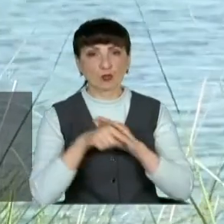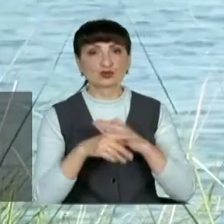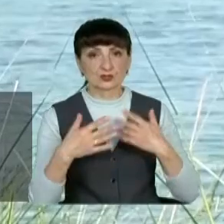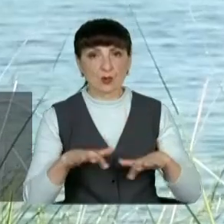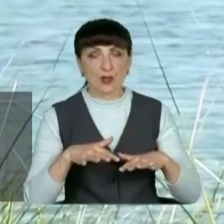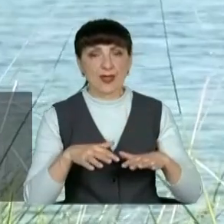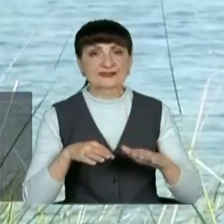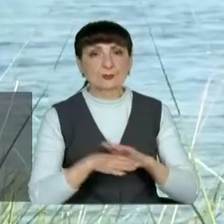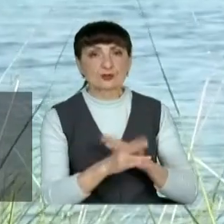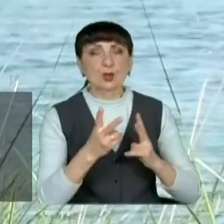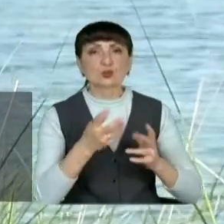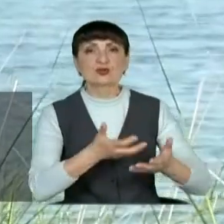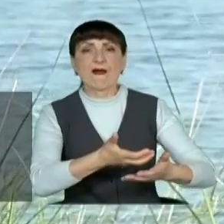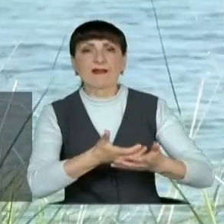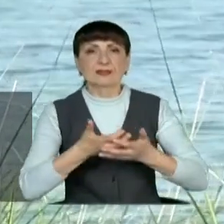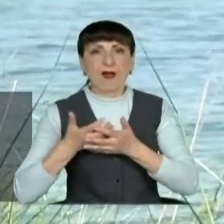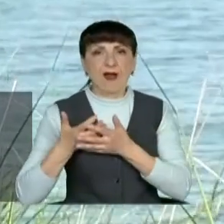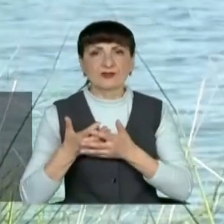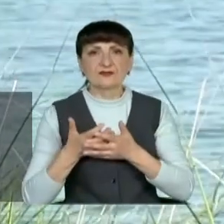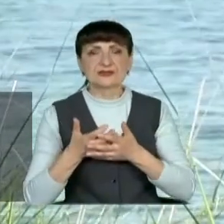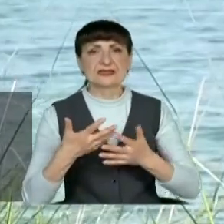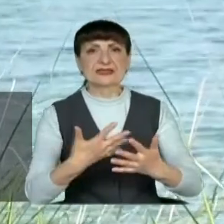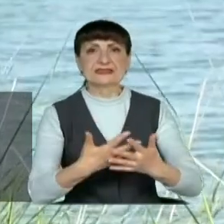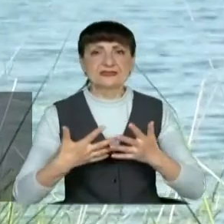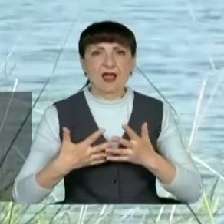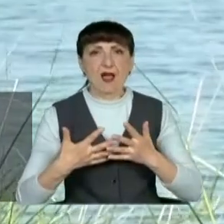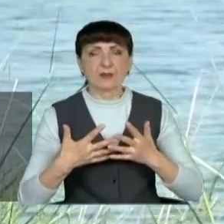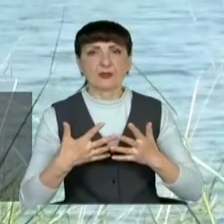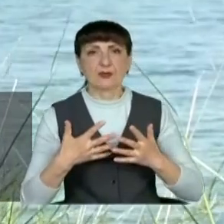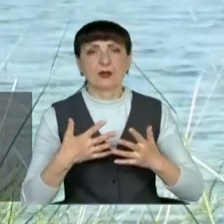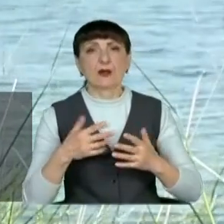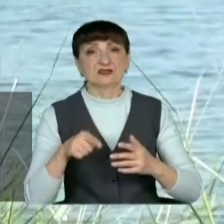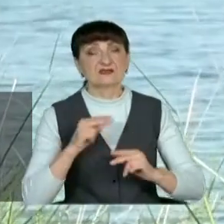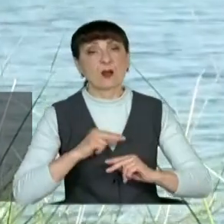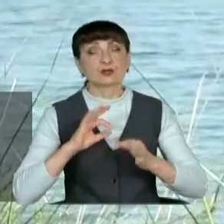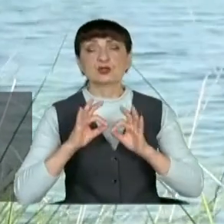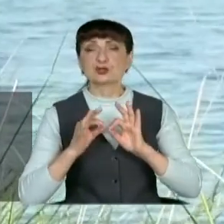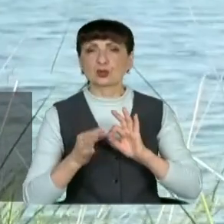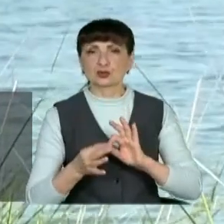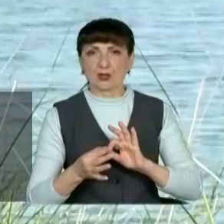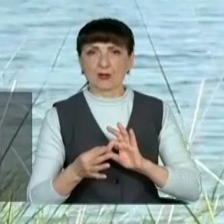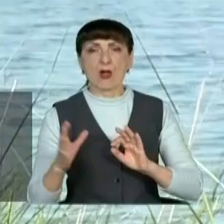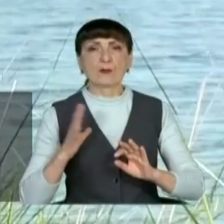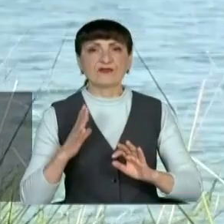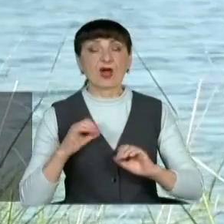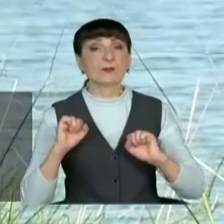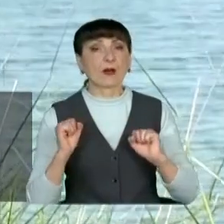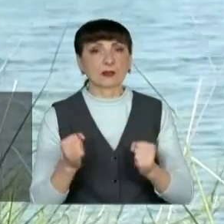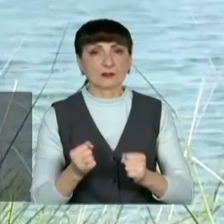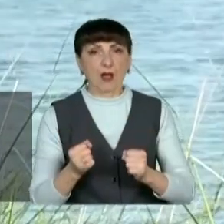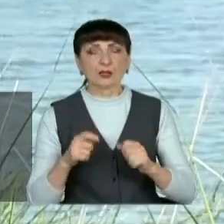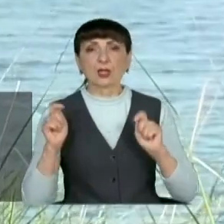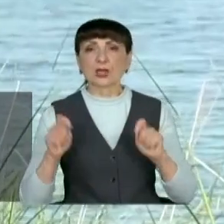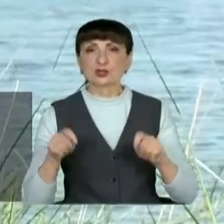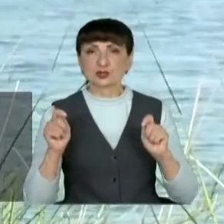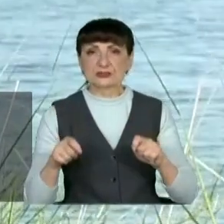пруды, запустили. Надо будет отлавливать, вылавливать сетями, не водами. Здесь работа сложная, бывает и похолодание, и